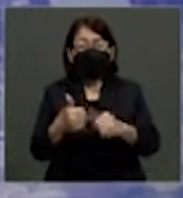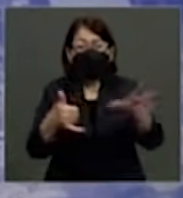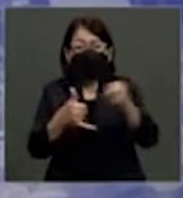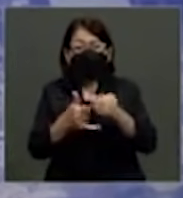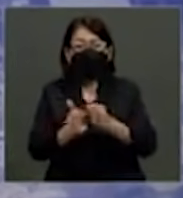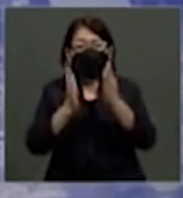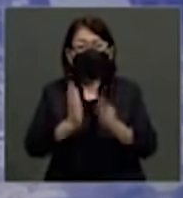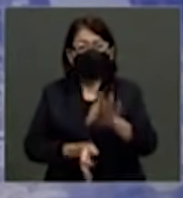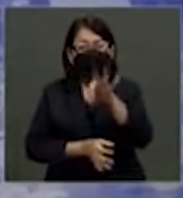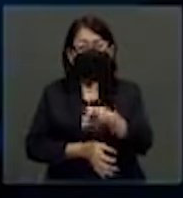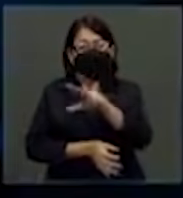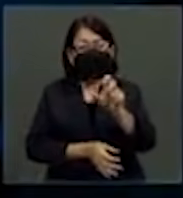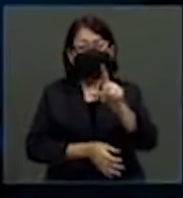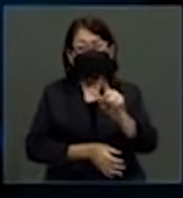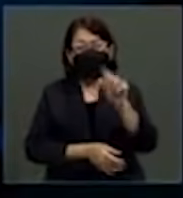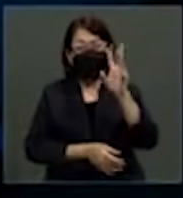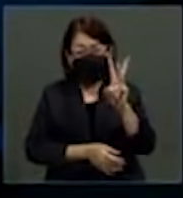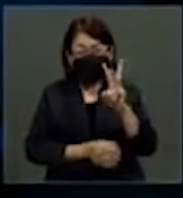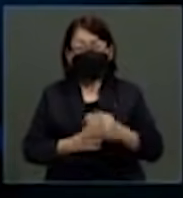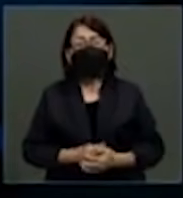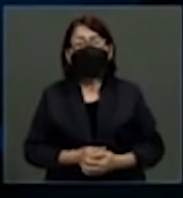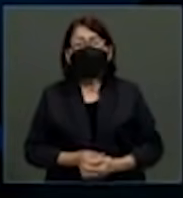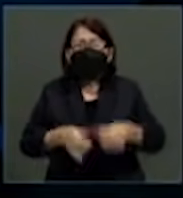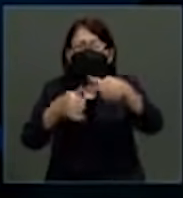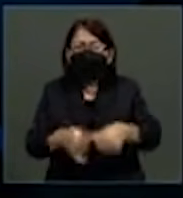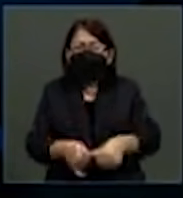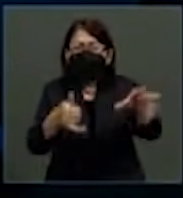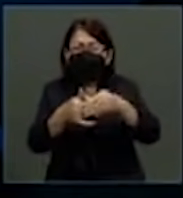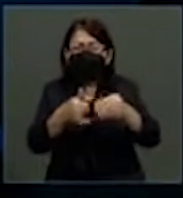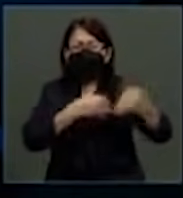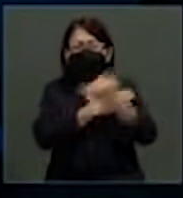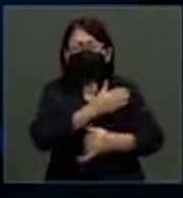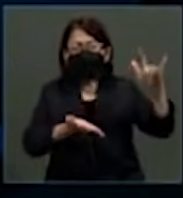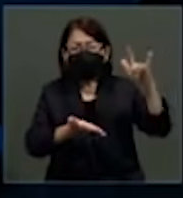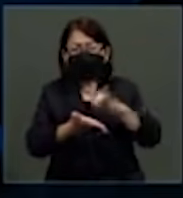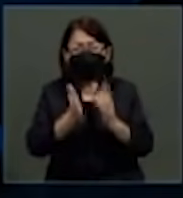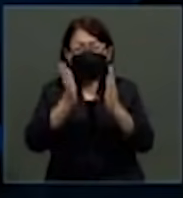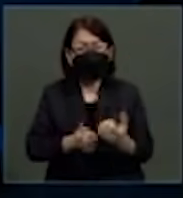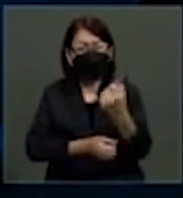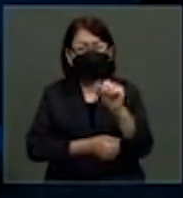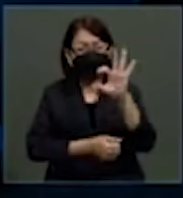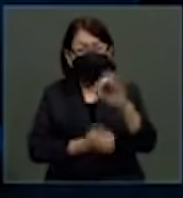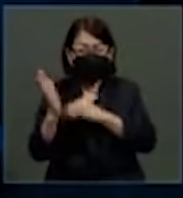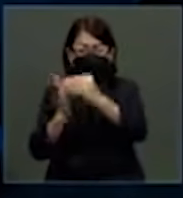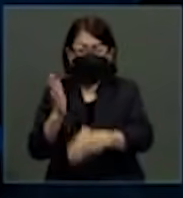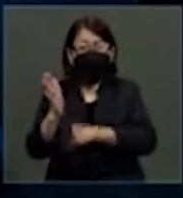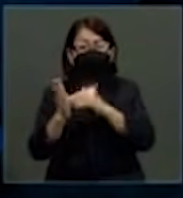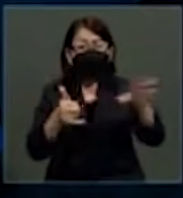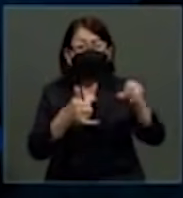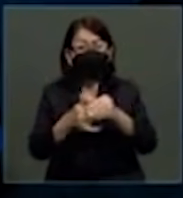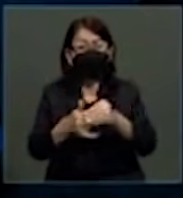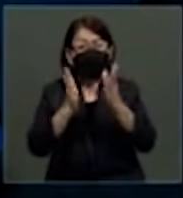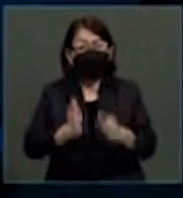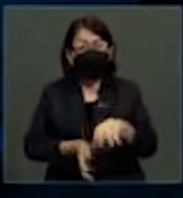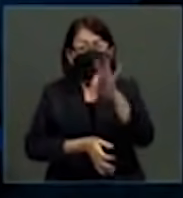ญสำหรับวันนี้นะครับก่อนอื่นไปดูตัวเลขโดยสั้นๆคร่าวๆนิดหนึ่งนะครับวันนี้ 9,326 รายนะครับ